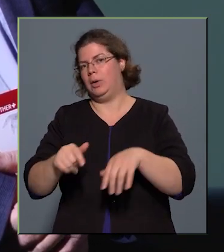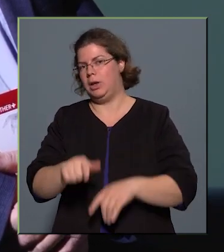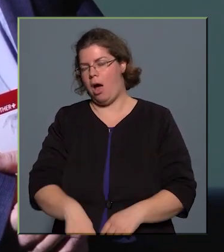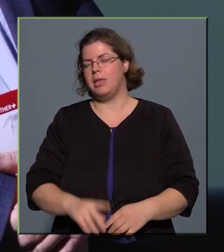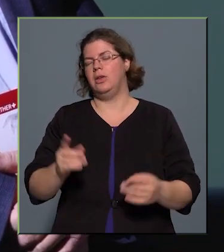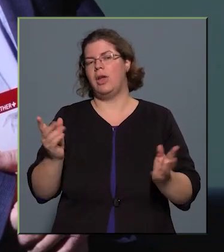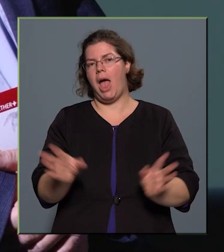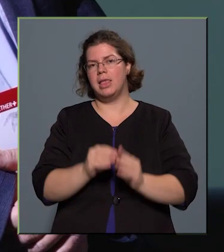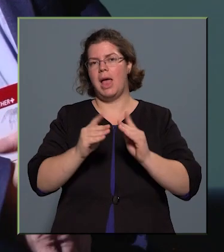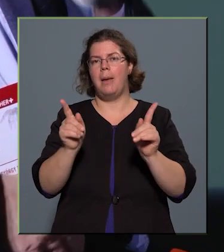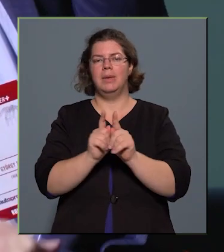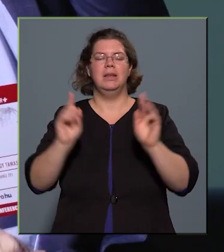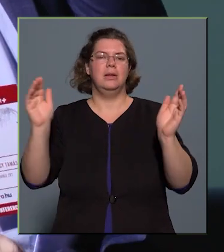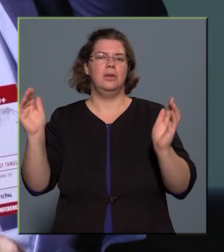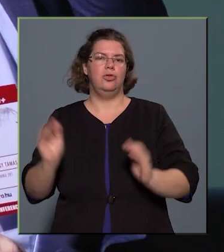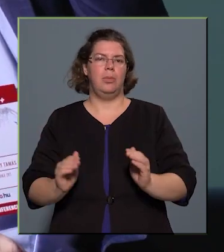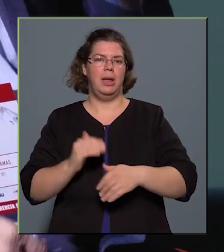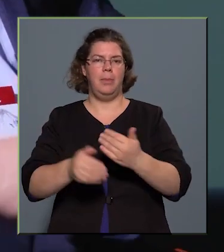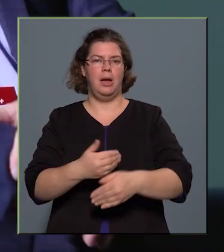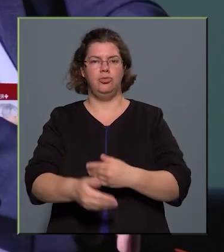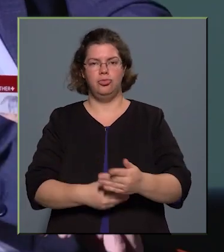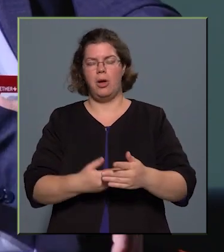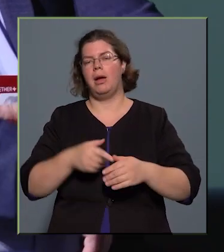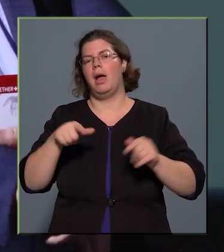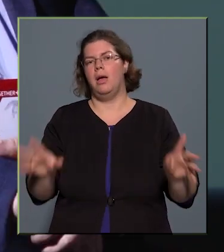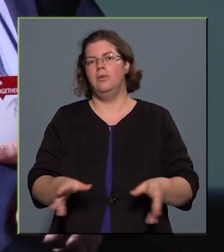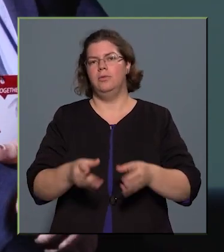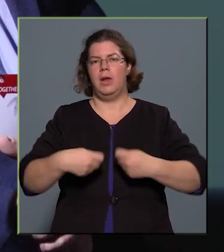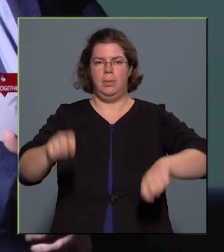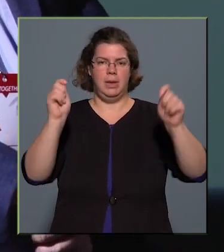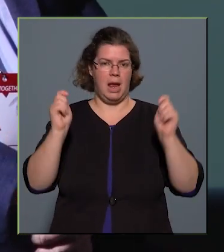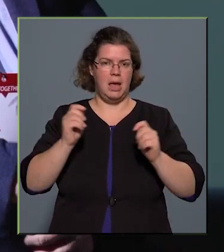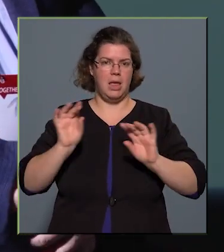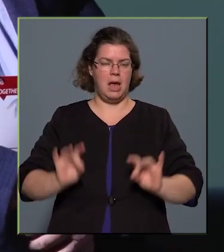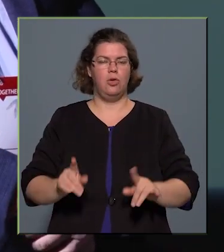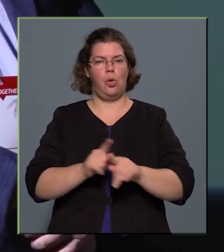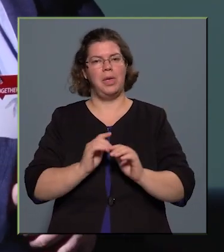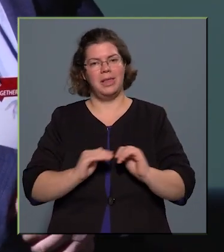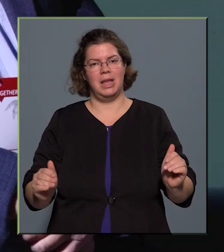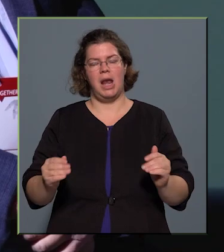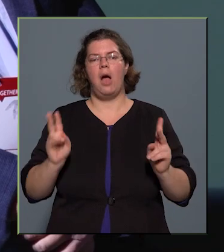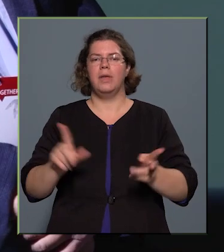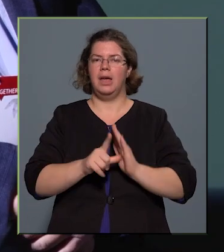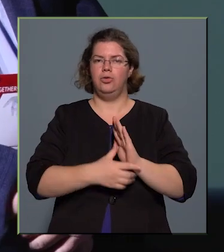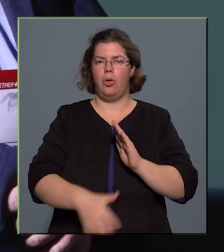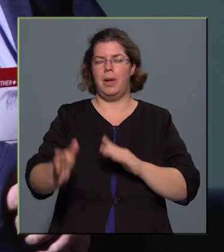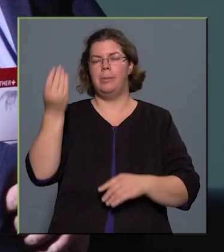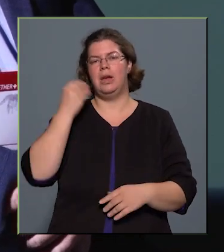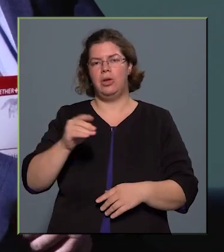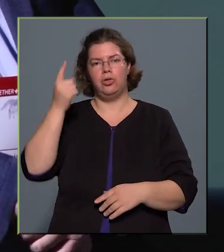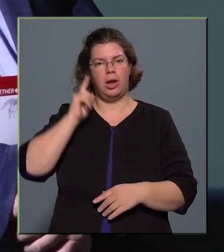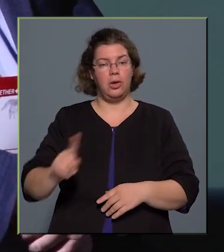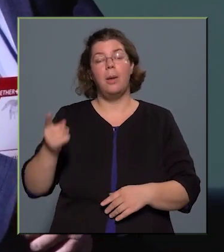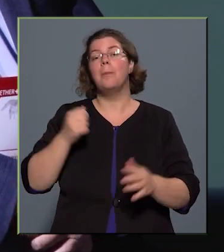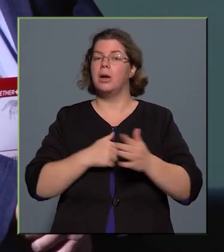kisebb lépések, fölépíteni magunknak a gyártásunkat olyan szintre, hogy a későbbiekben a mesterséges intelligenciát maximálisan